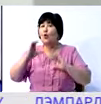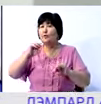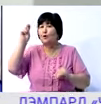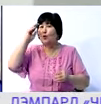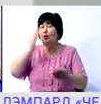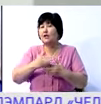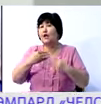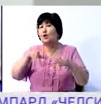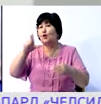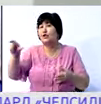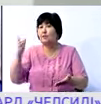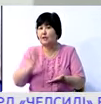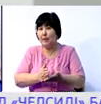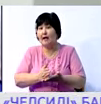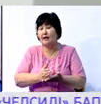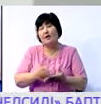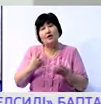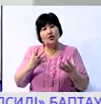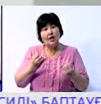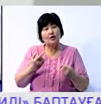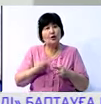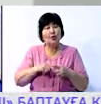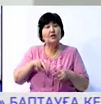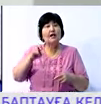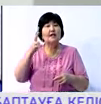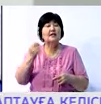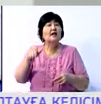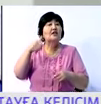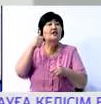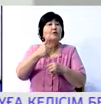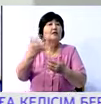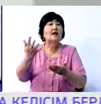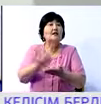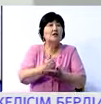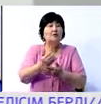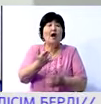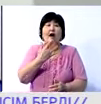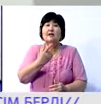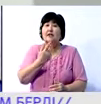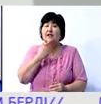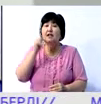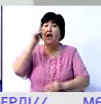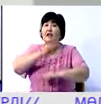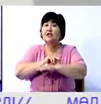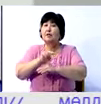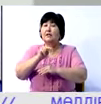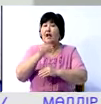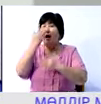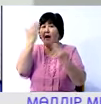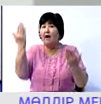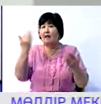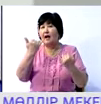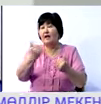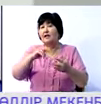жатқан түлектеріміз бар. Және де осы лицейдің ең бірінші жетістігі бұл ағылшын тілінде сабақ беретіндігі, халықаралық стандарттарға